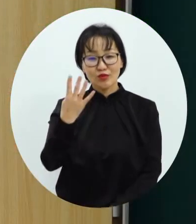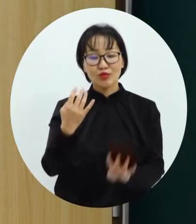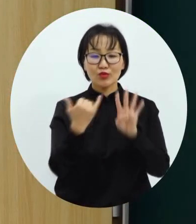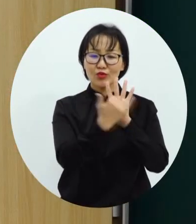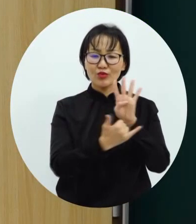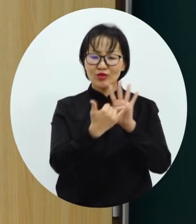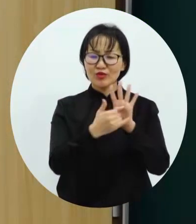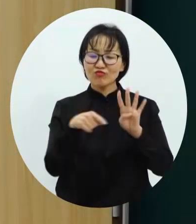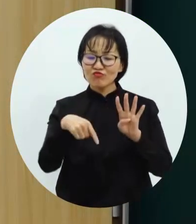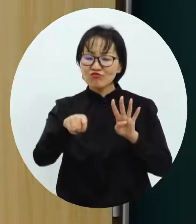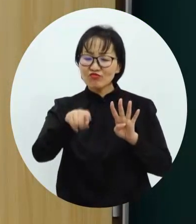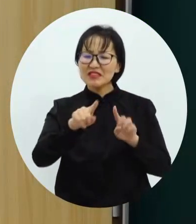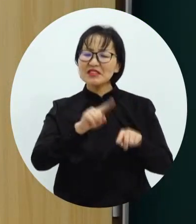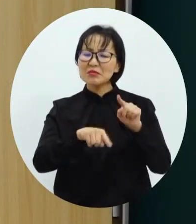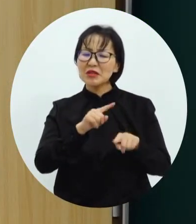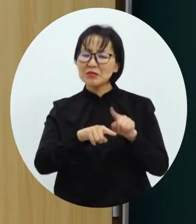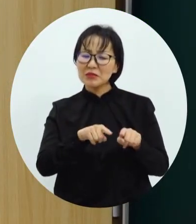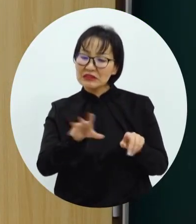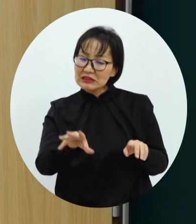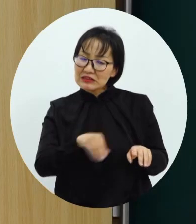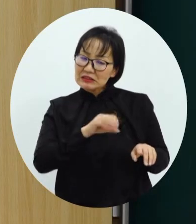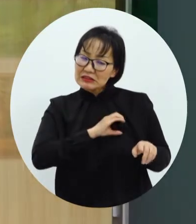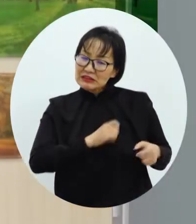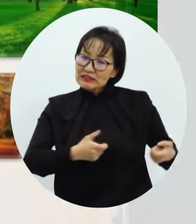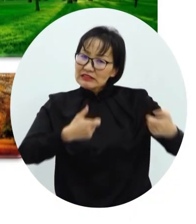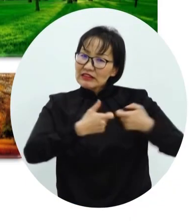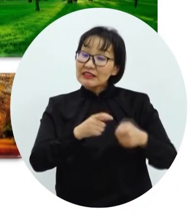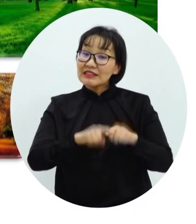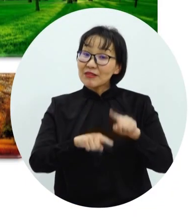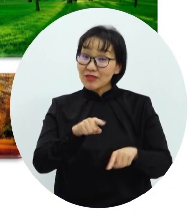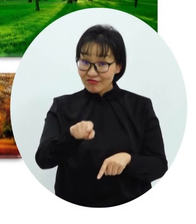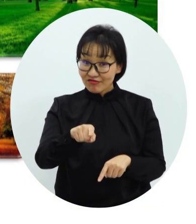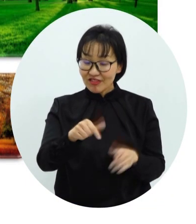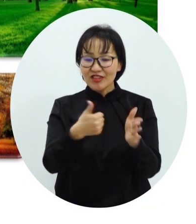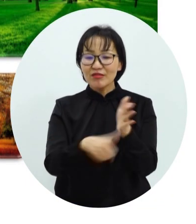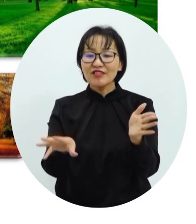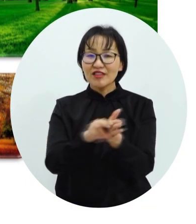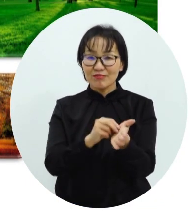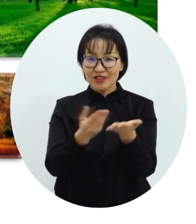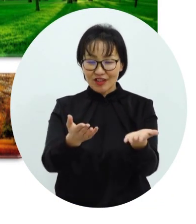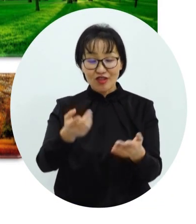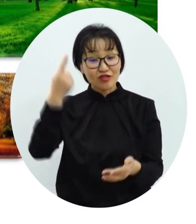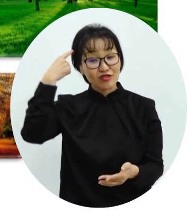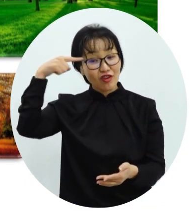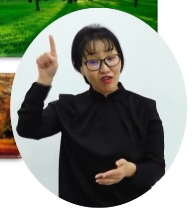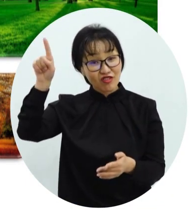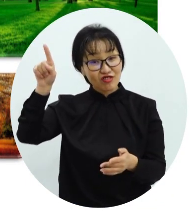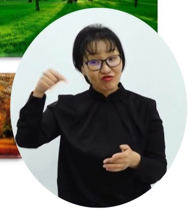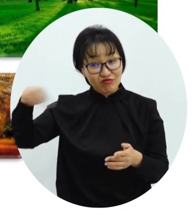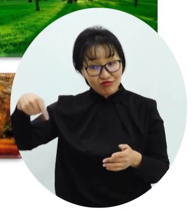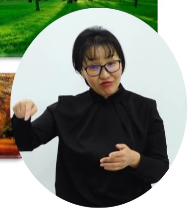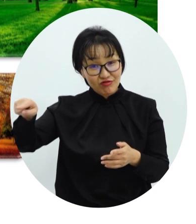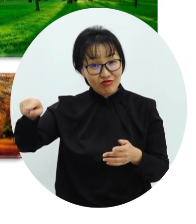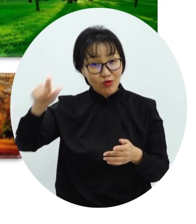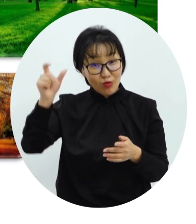үлрэлийн ямар ямар зүйл нь таалагддгийг дэвтэр дээр бичсэн байгаа. Тэгвэл зохиолчд маань үлрэл бүрийн юу юун сайхан байсныг нь